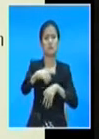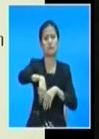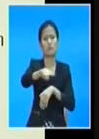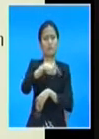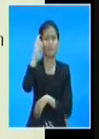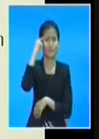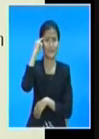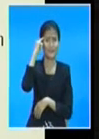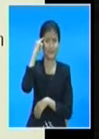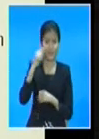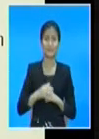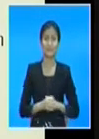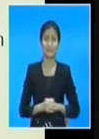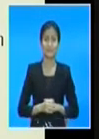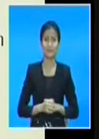าน